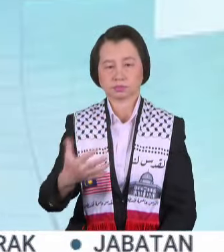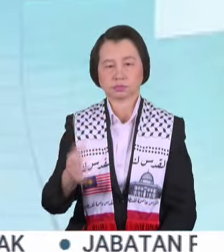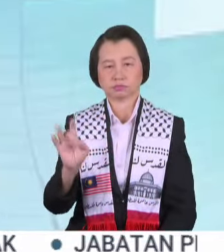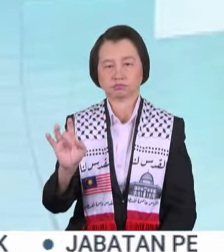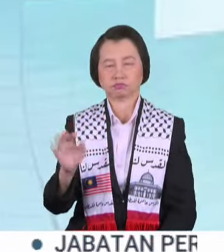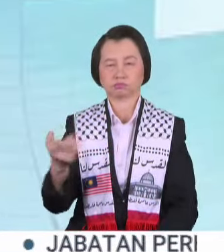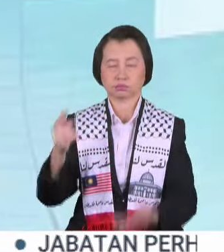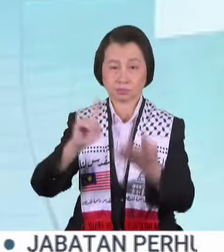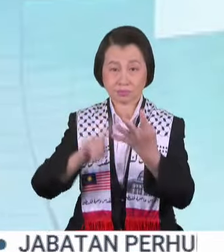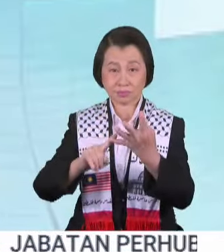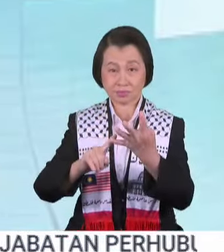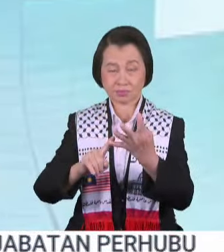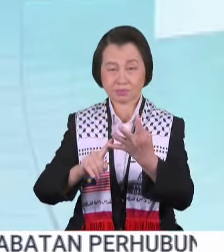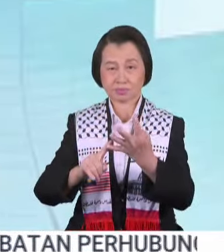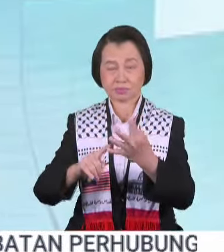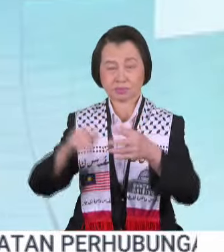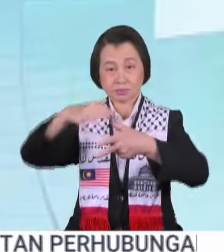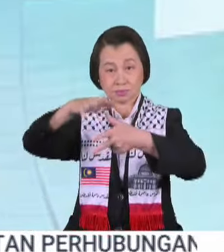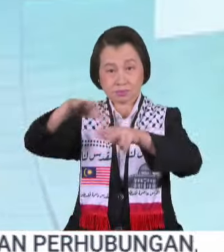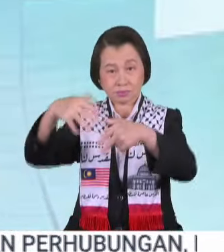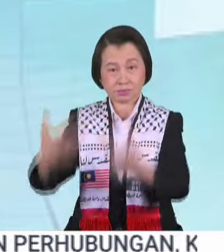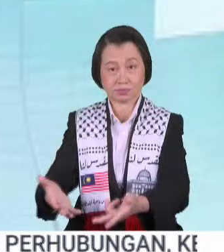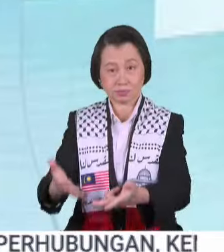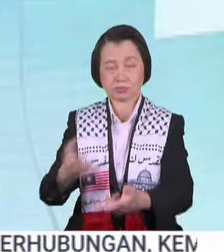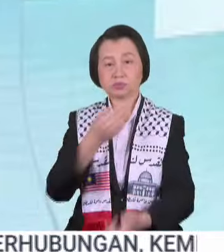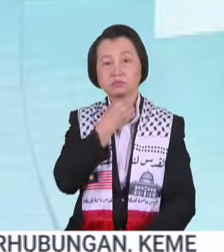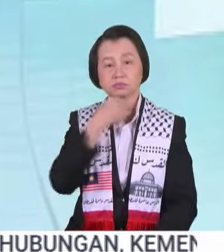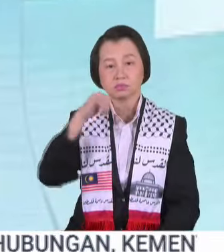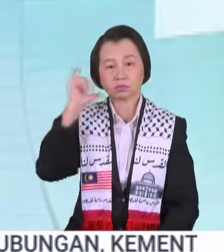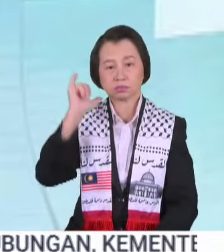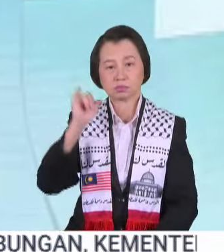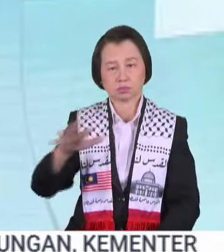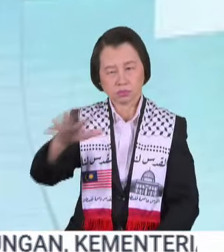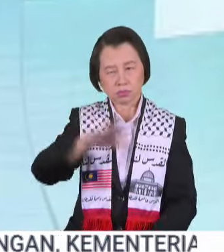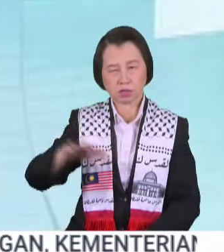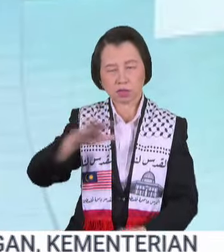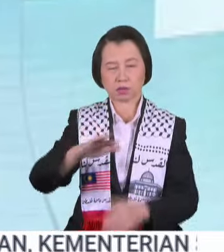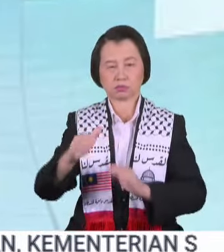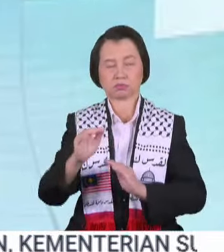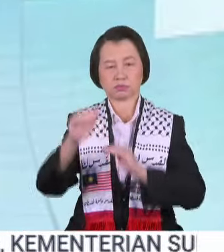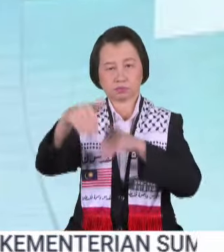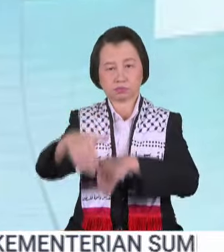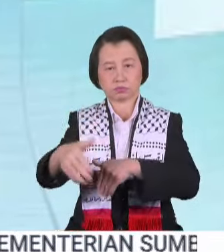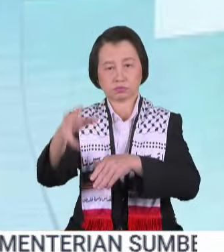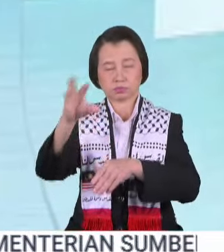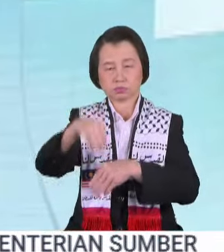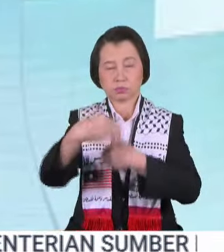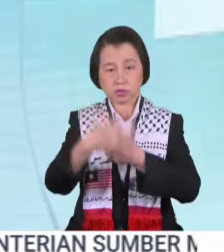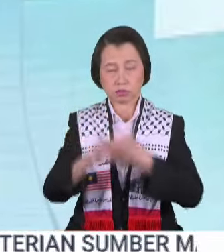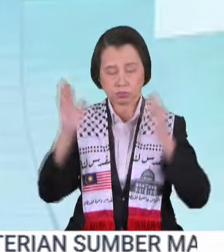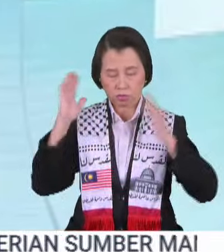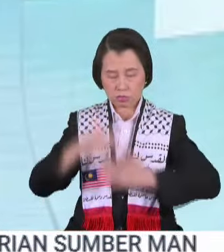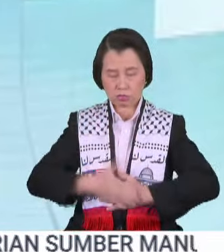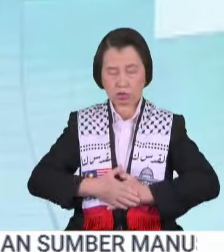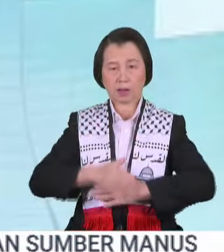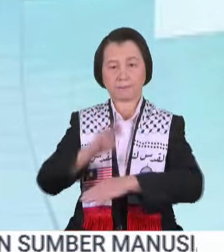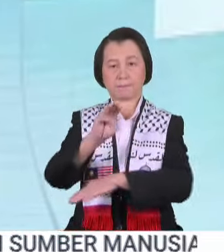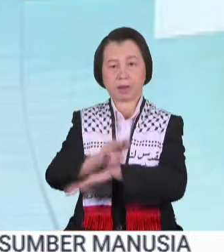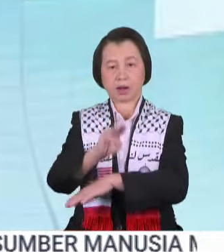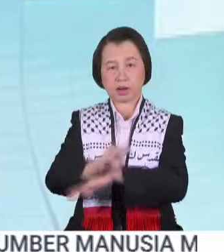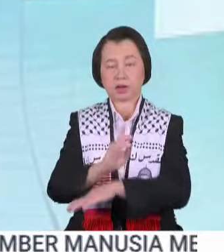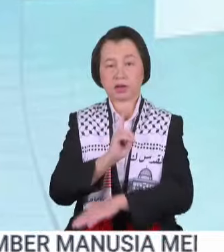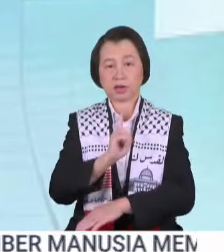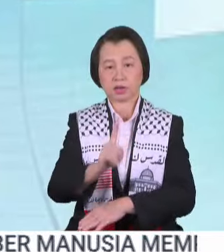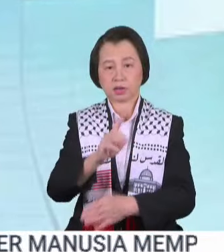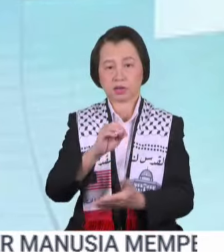salah seorang mangsa nahas helikopter terhempas di Lumut Perak semalam, dijangka dikebumikan selepas solat maghrib di Tanah Perkuburan